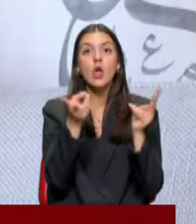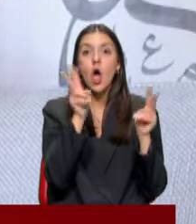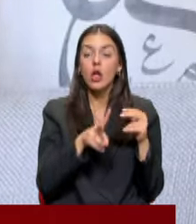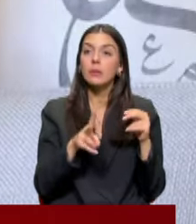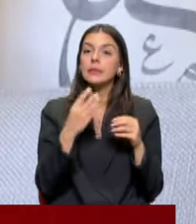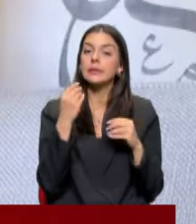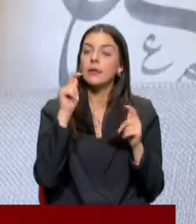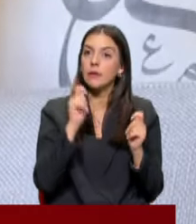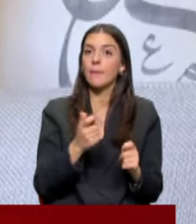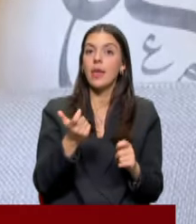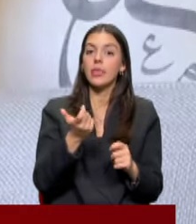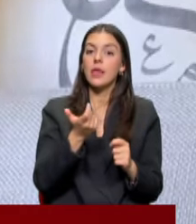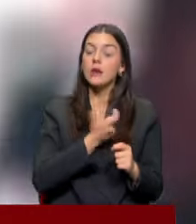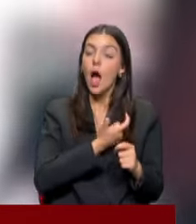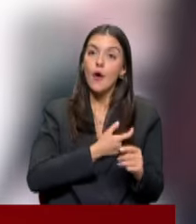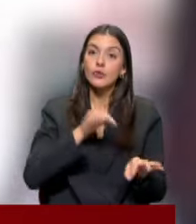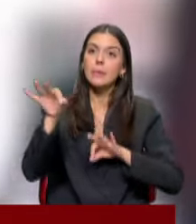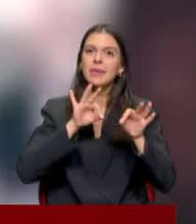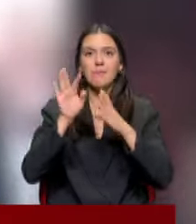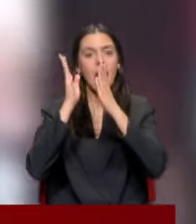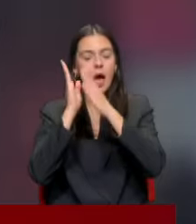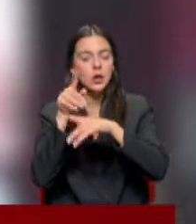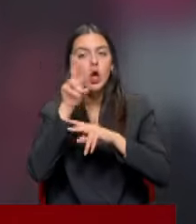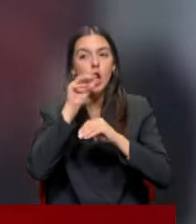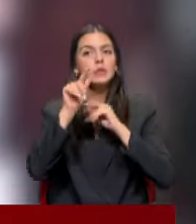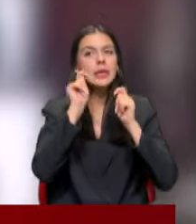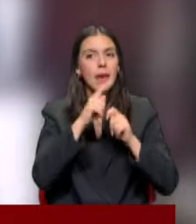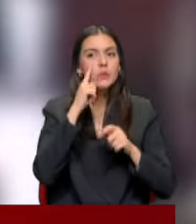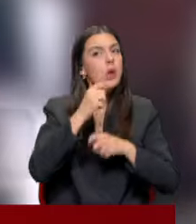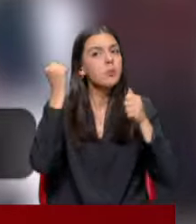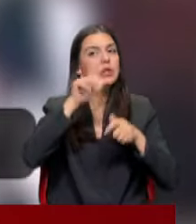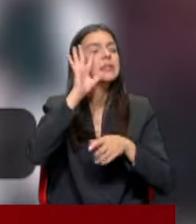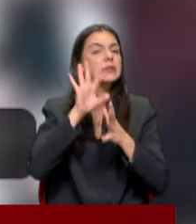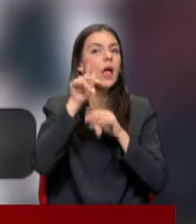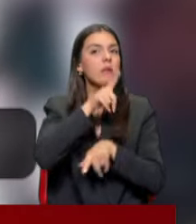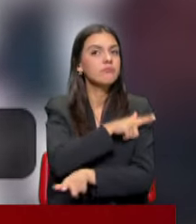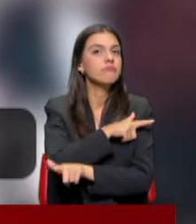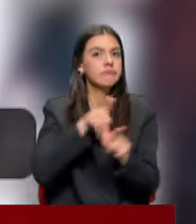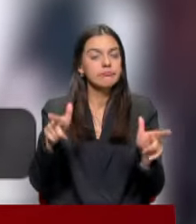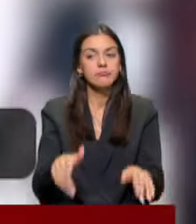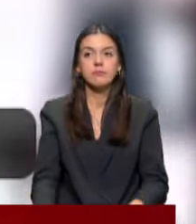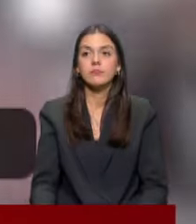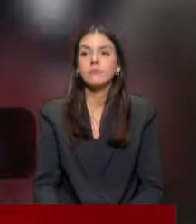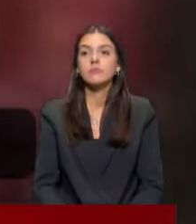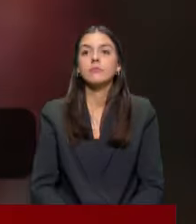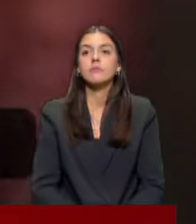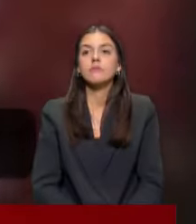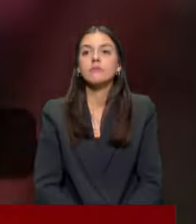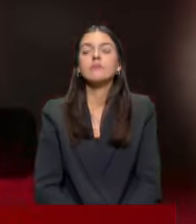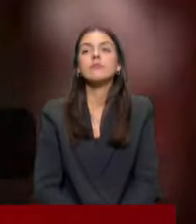de içeren yasanın mimarlarından. Konuşmasını yaptığı sırada protesto edildi. Yüzlerce hayvanı